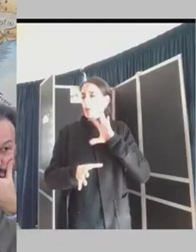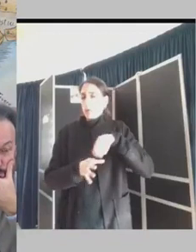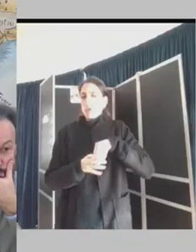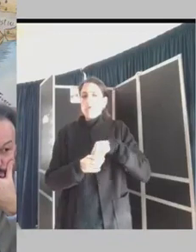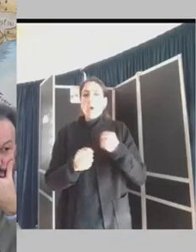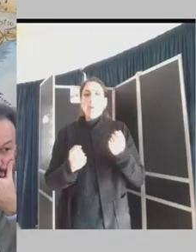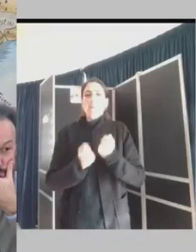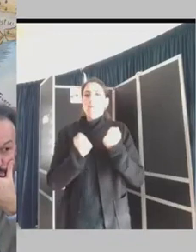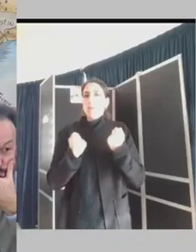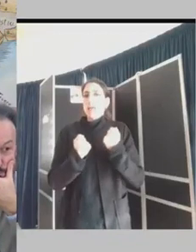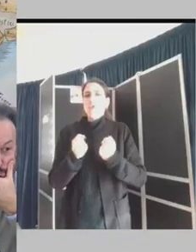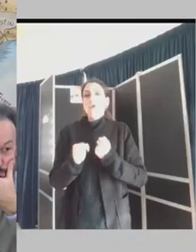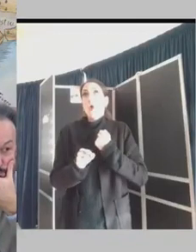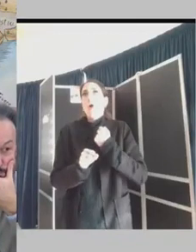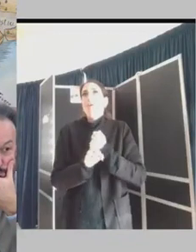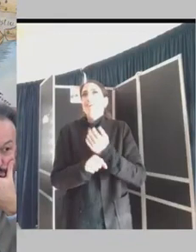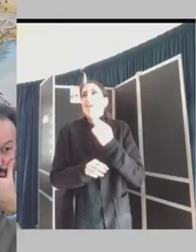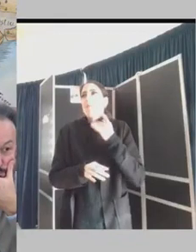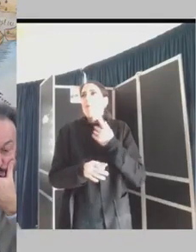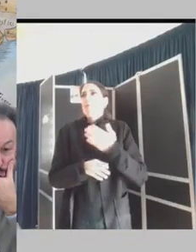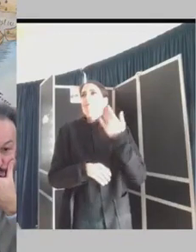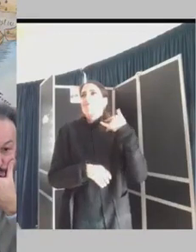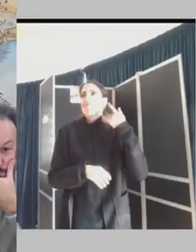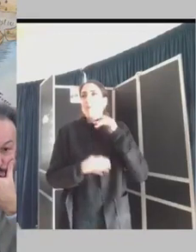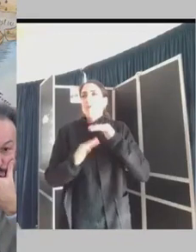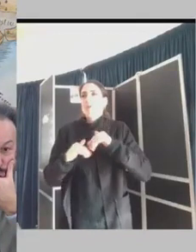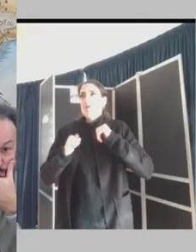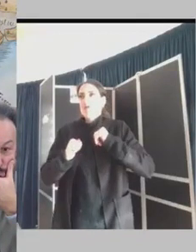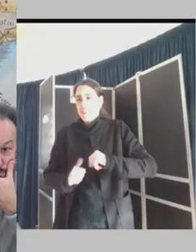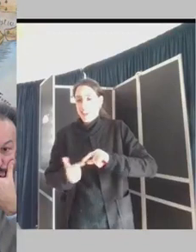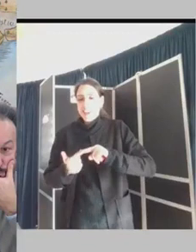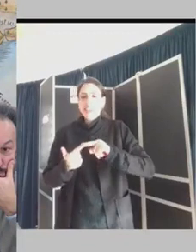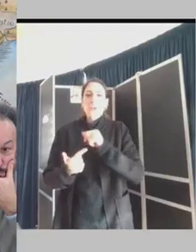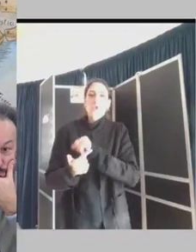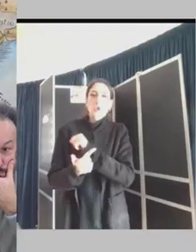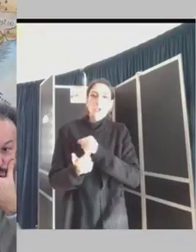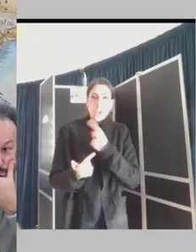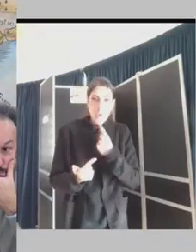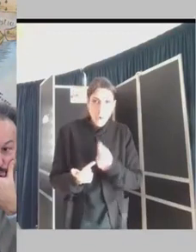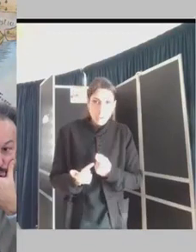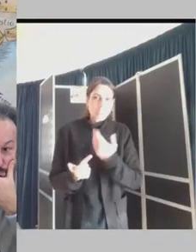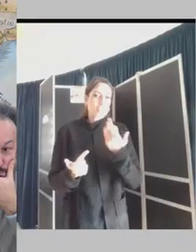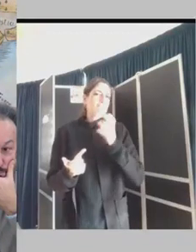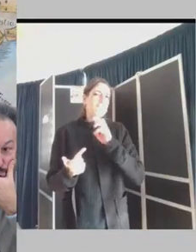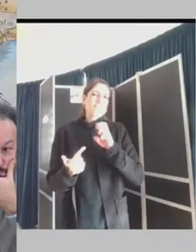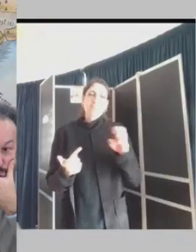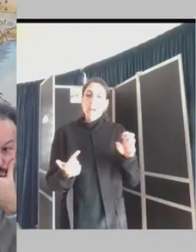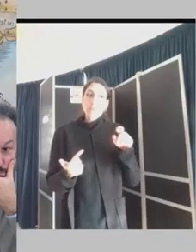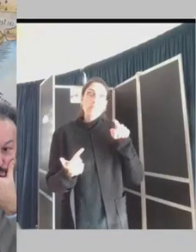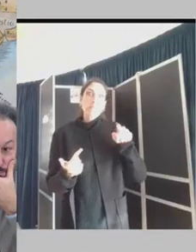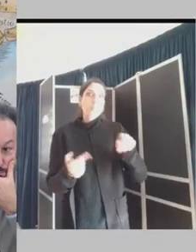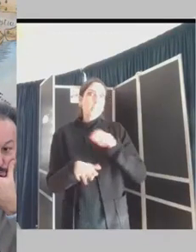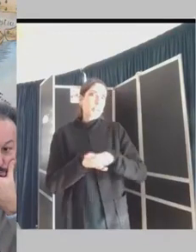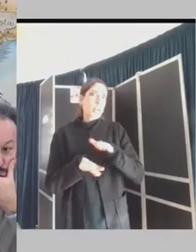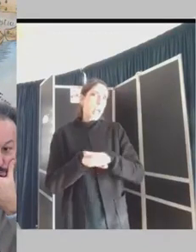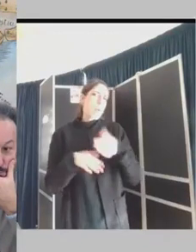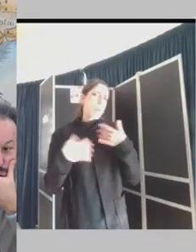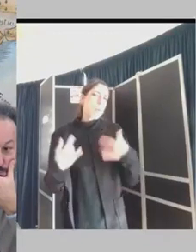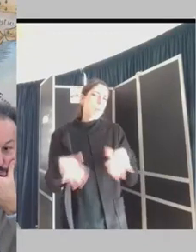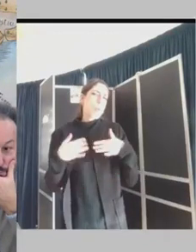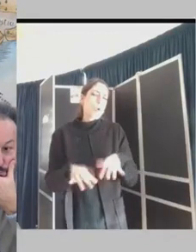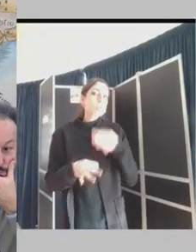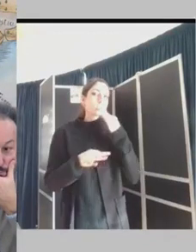praticamente del contesto della protezione civile, della Croce Rossa, di quant'altro, e che fa riferimento ad